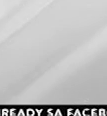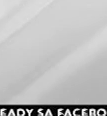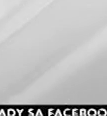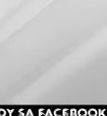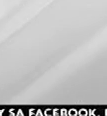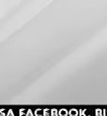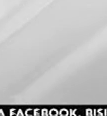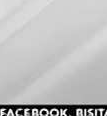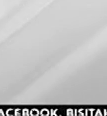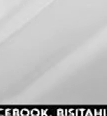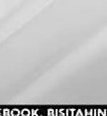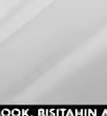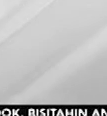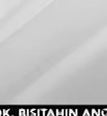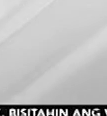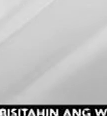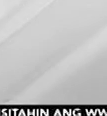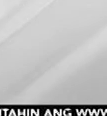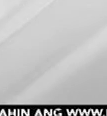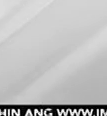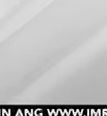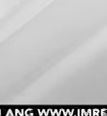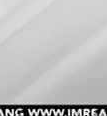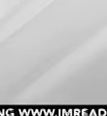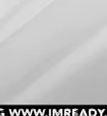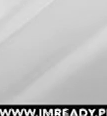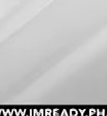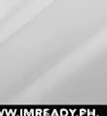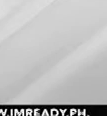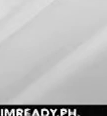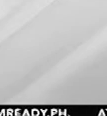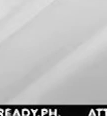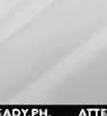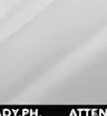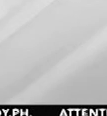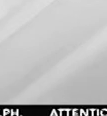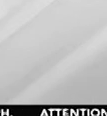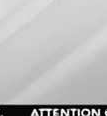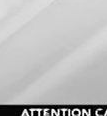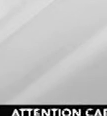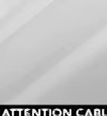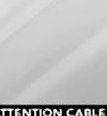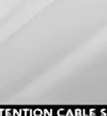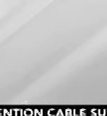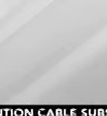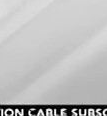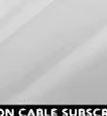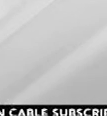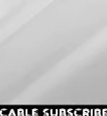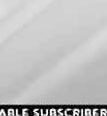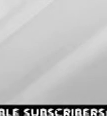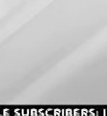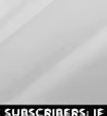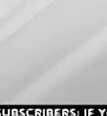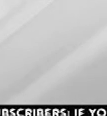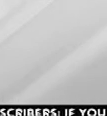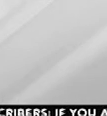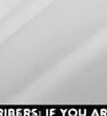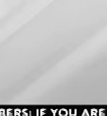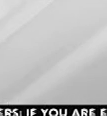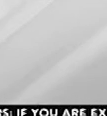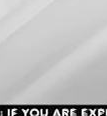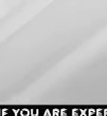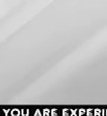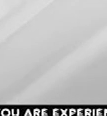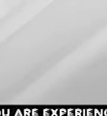ospital, both sa government at saka sa private hospital. Kasi kung merong sapat na